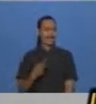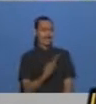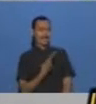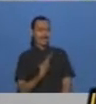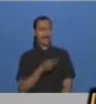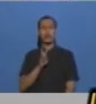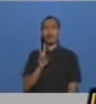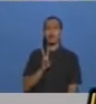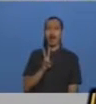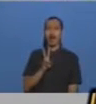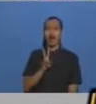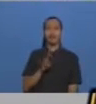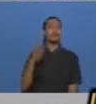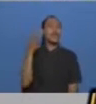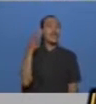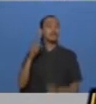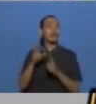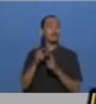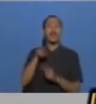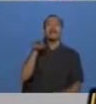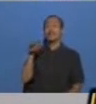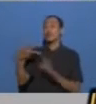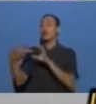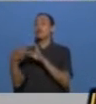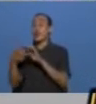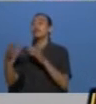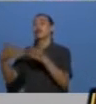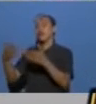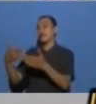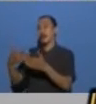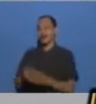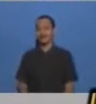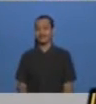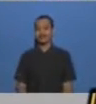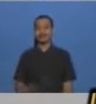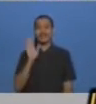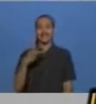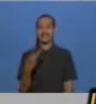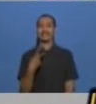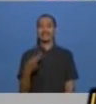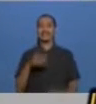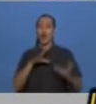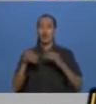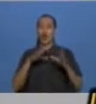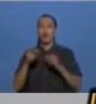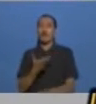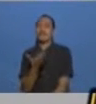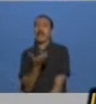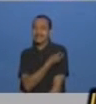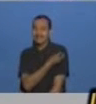Bayu di situ aja nggak apa-apa deh. Nanti kita ngobrol banyak Bu ya. Terkait dengan vaksinasi ini Ibu. Kalau ngomongin